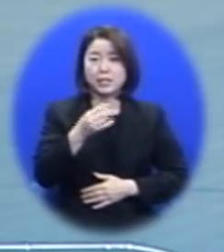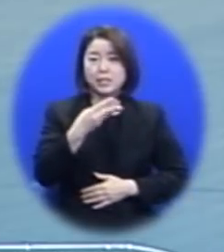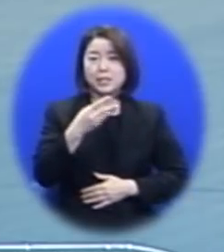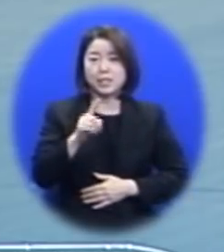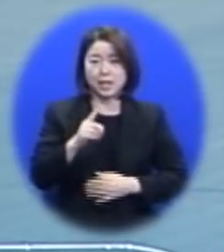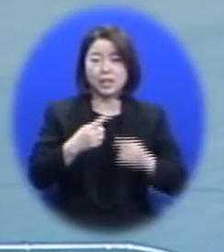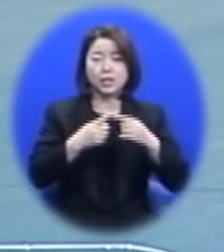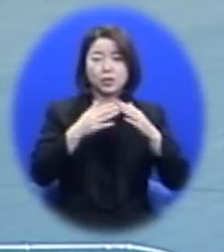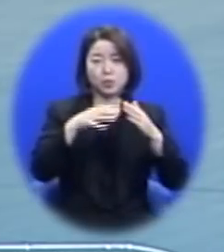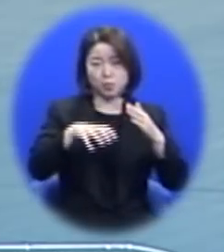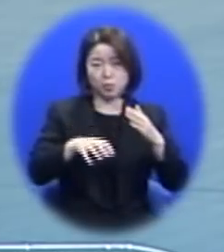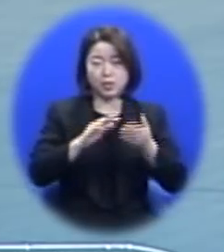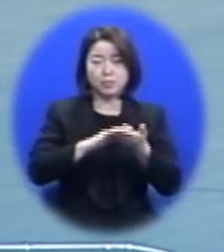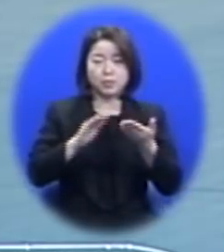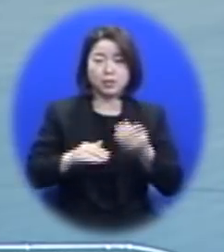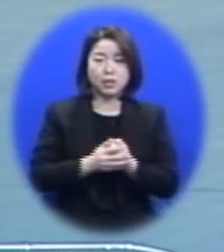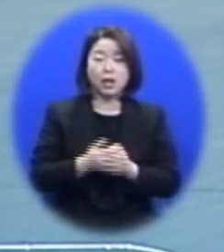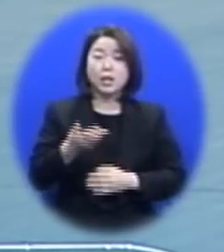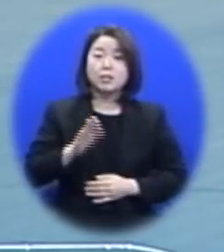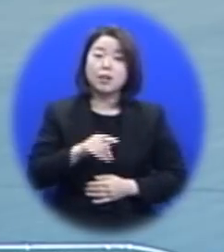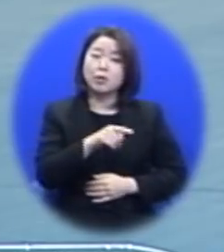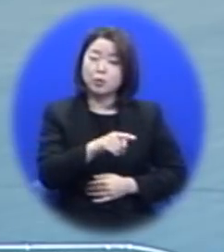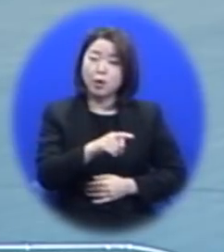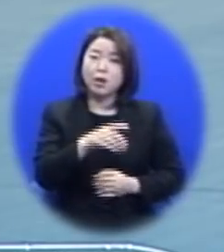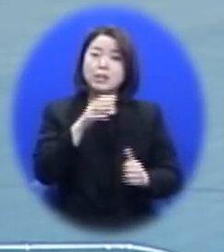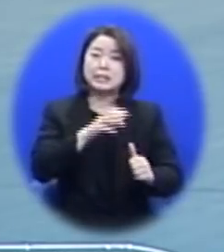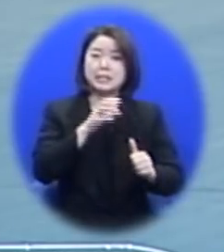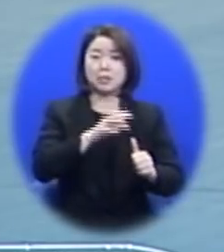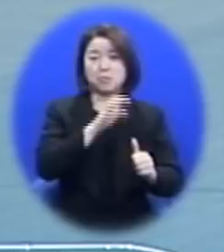교회에 우리 주님이 책망을 하십니다.